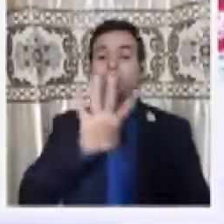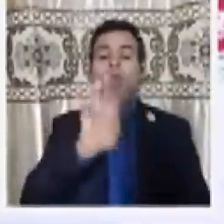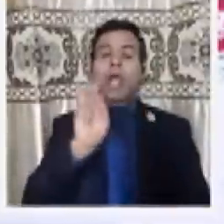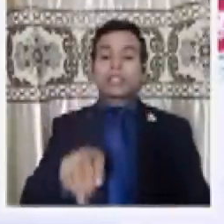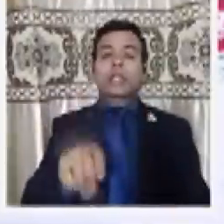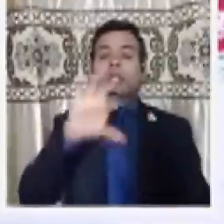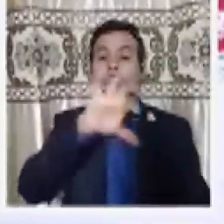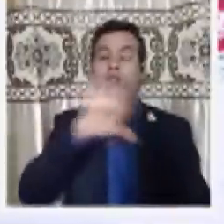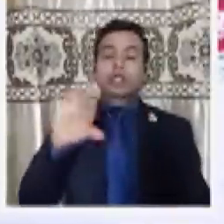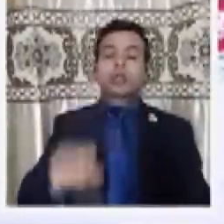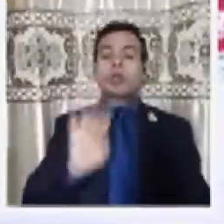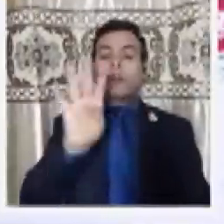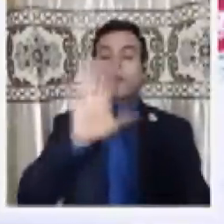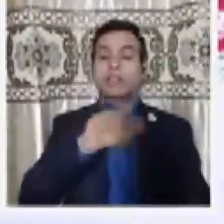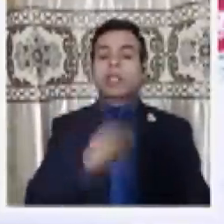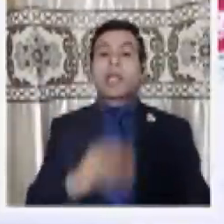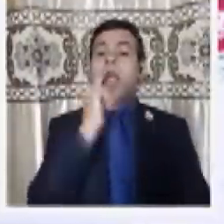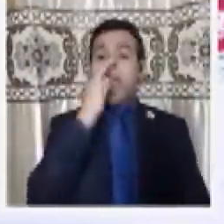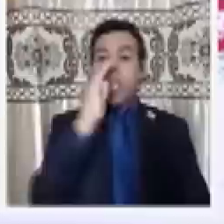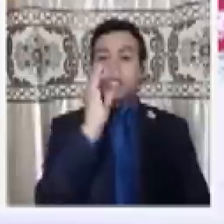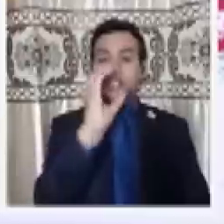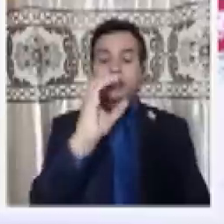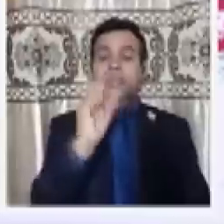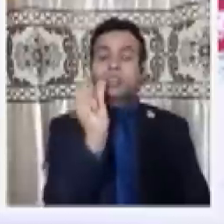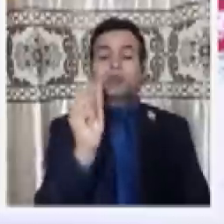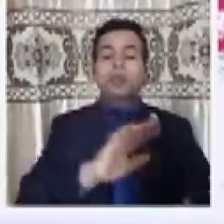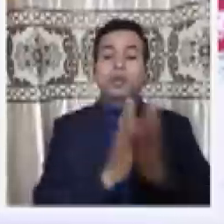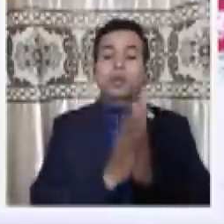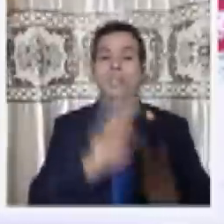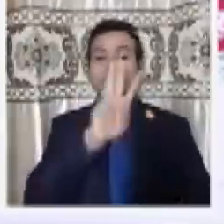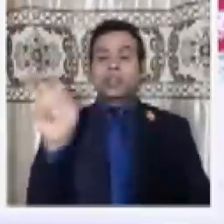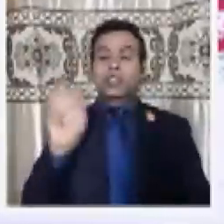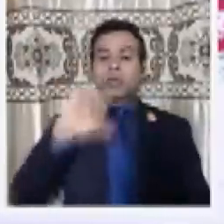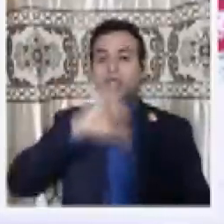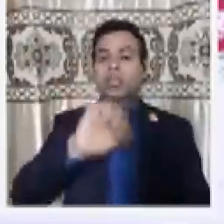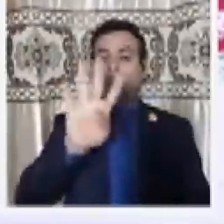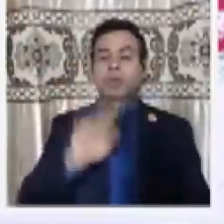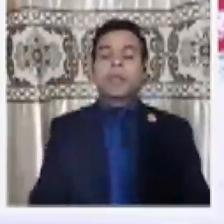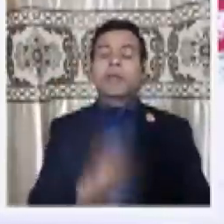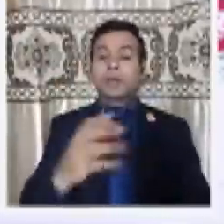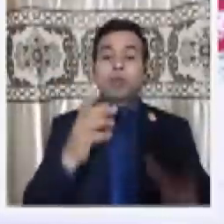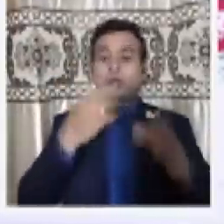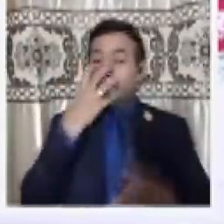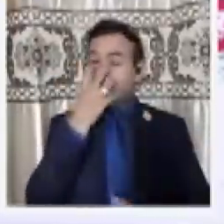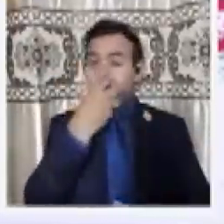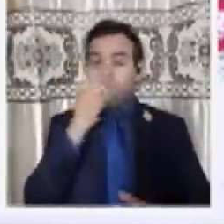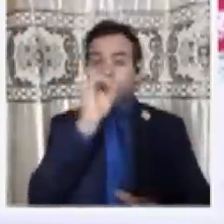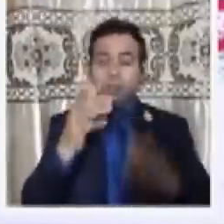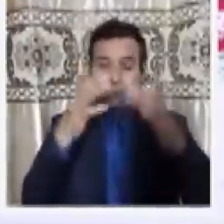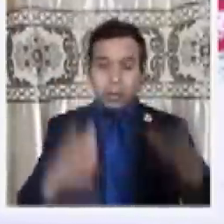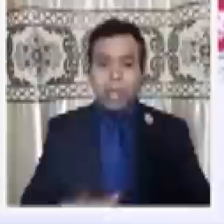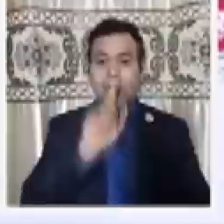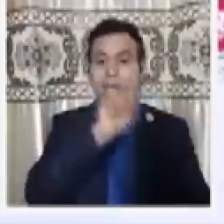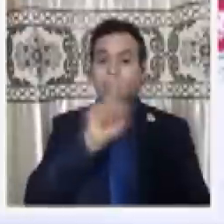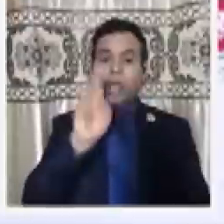সারা দেশে সাধারণ শয্যা সংখ্যা 14,945টি, সারা দেশে আইসিইউ শয্যা 394টি,